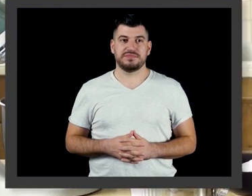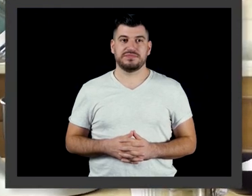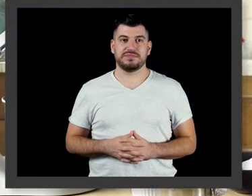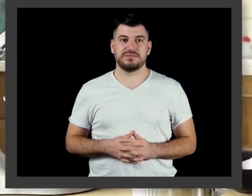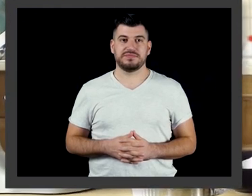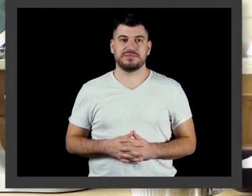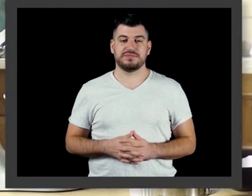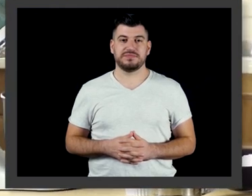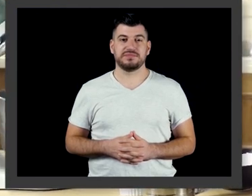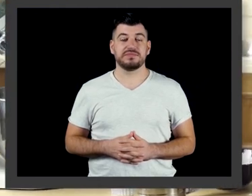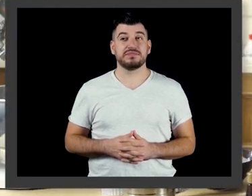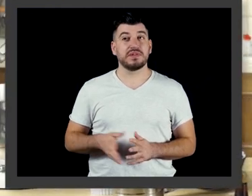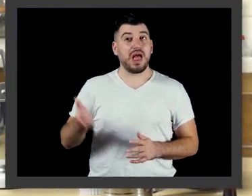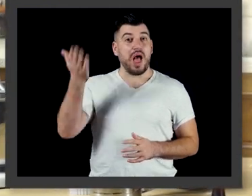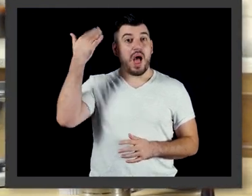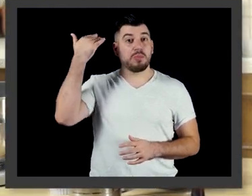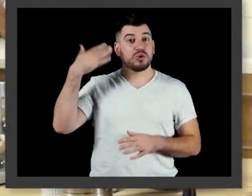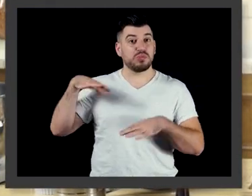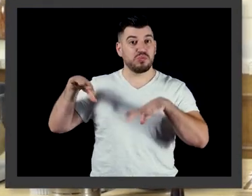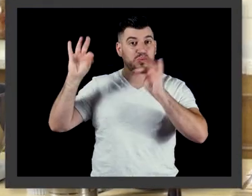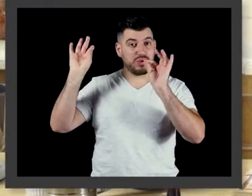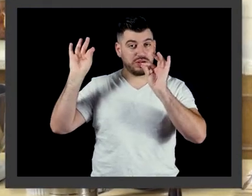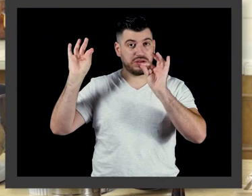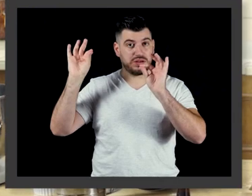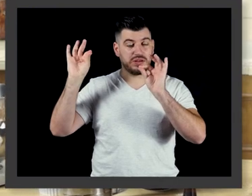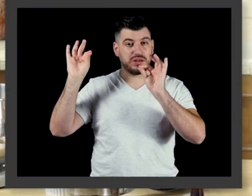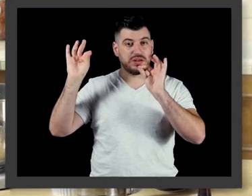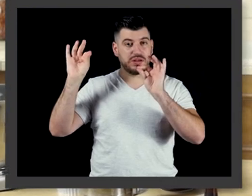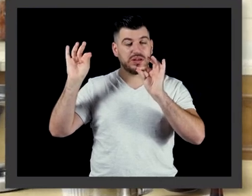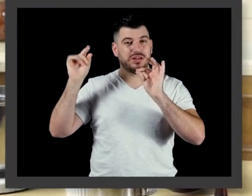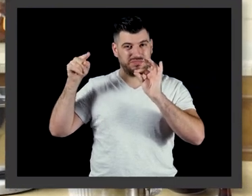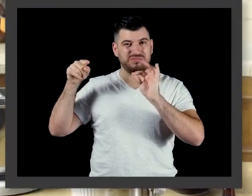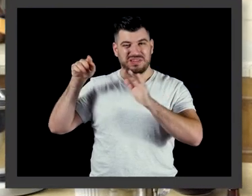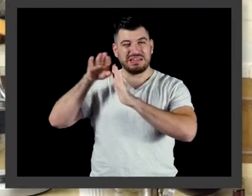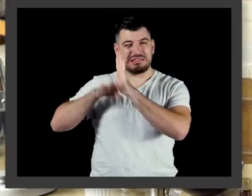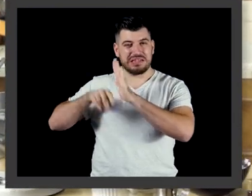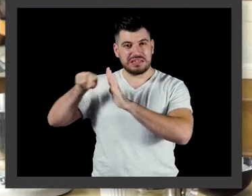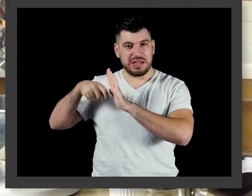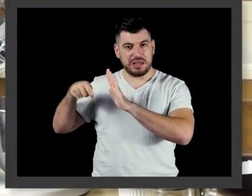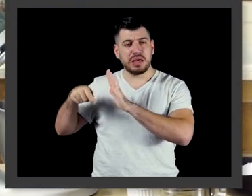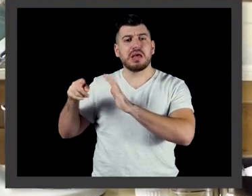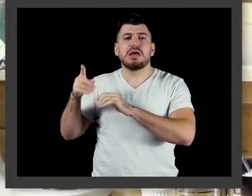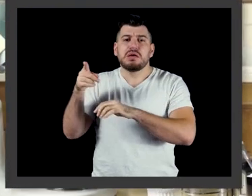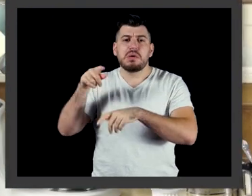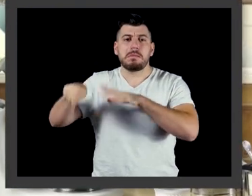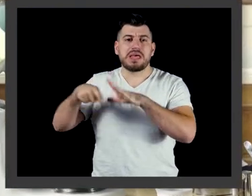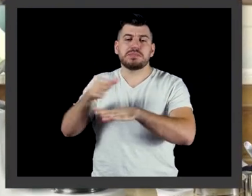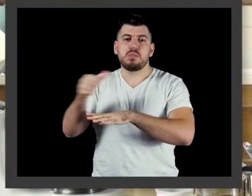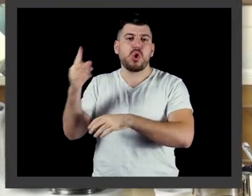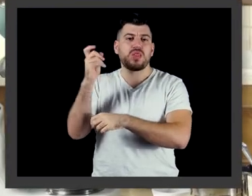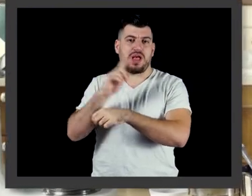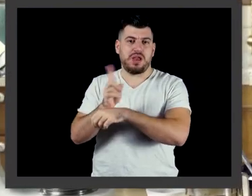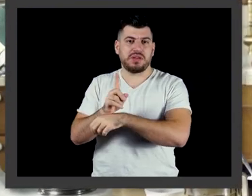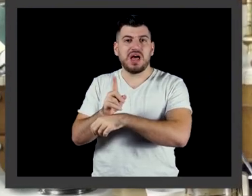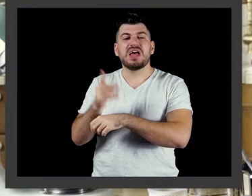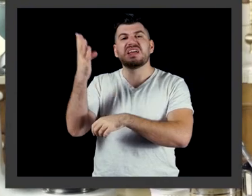Από τότε που ξεκινήσαμε, χρειάστηκε να μαγειρέψουμε μόλις 10 λεπτά. 40 λεπτά ψήθηκαν στο